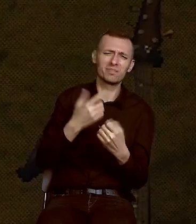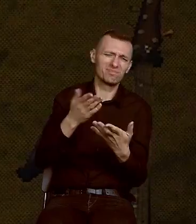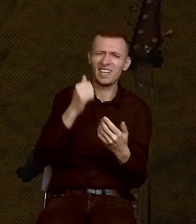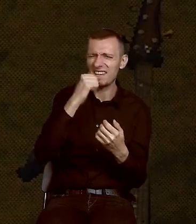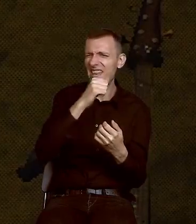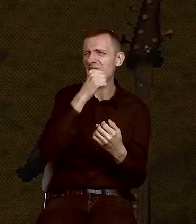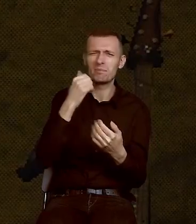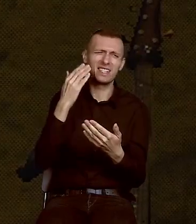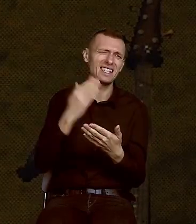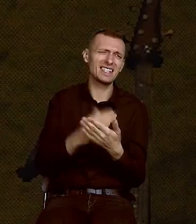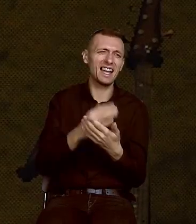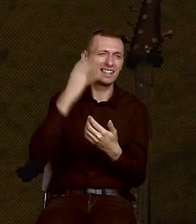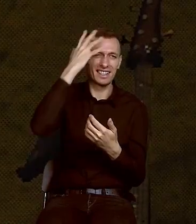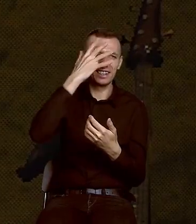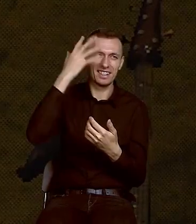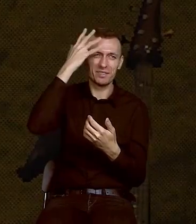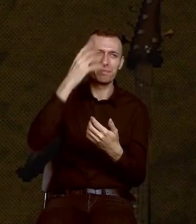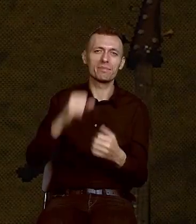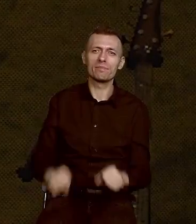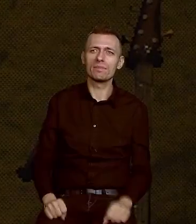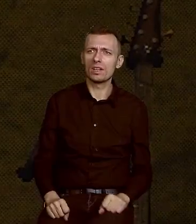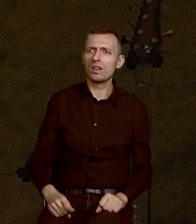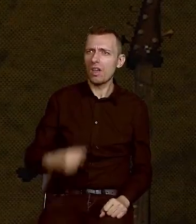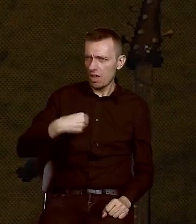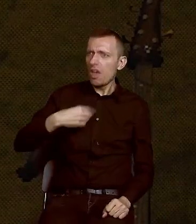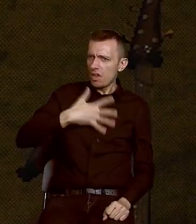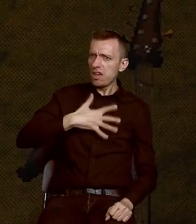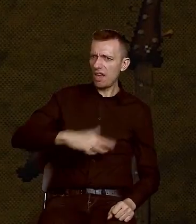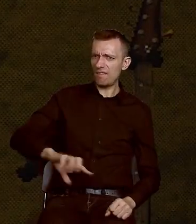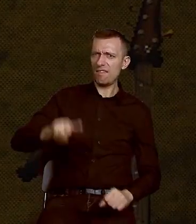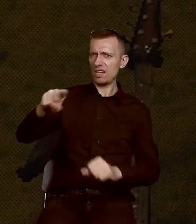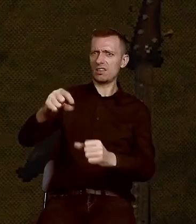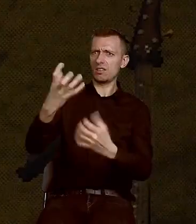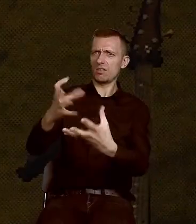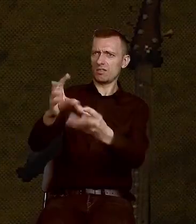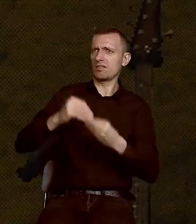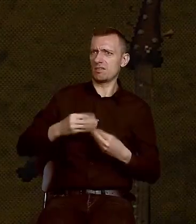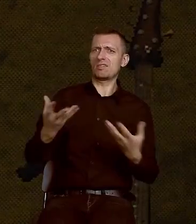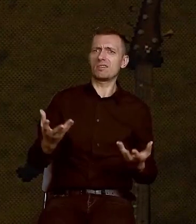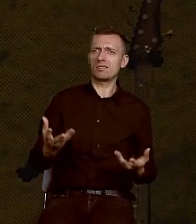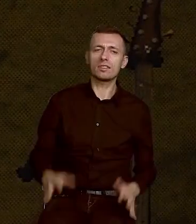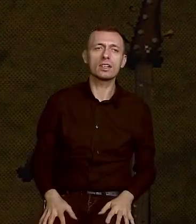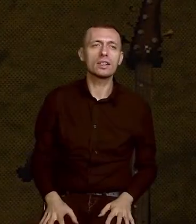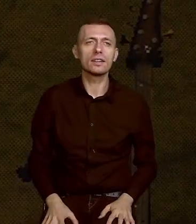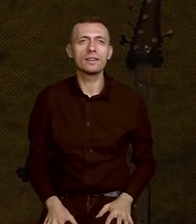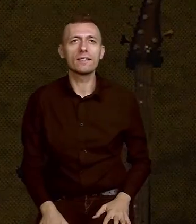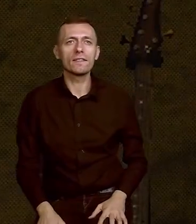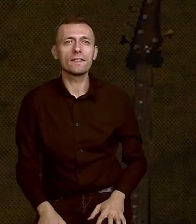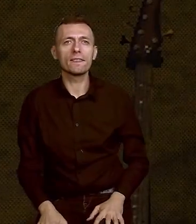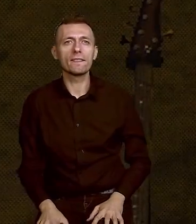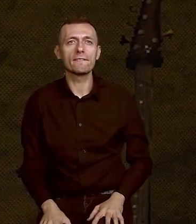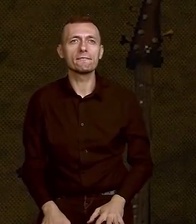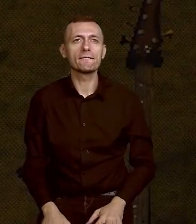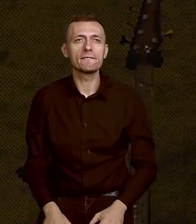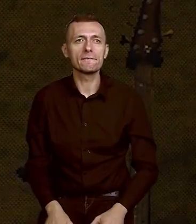fantazja. Jesteś tego warta albo warty. A tak naprawdę,